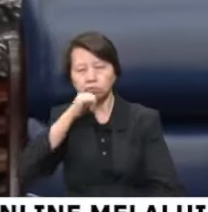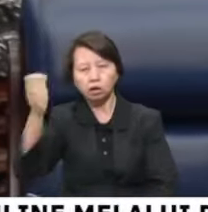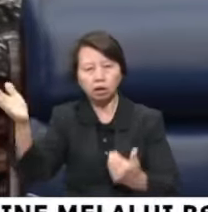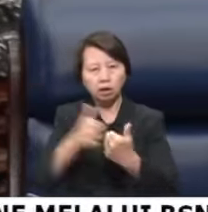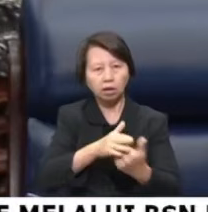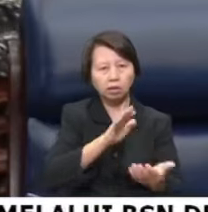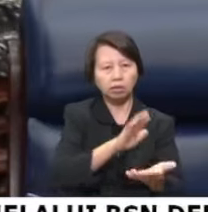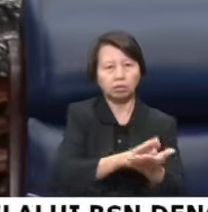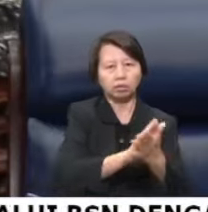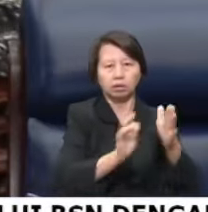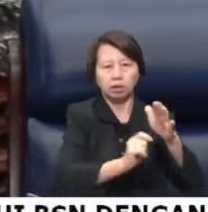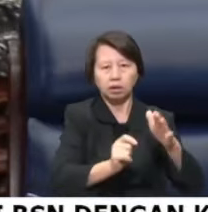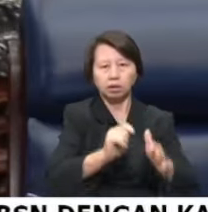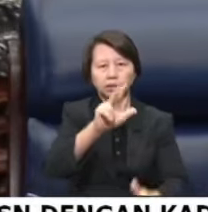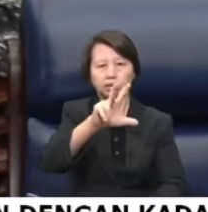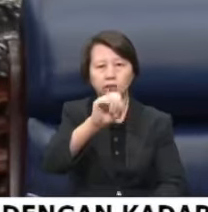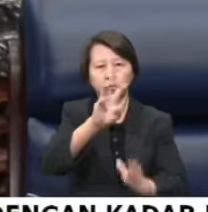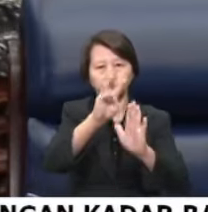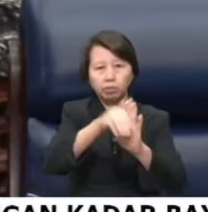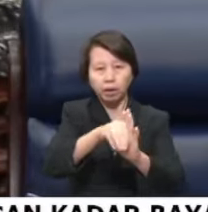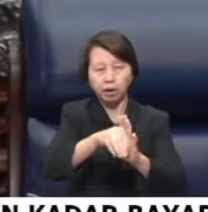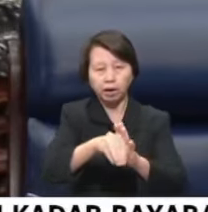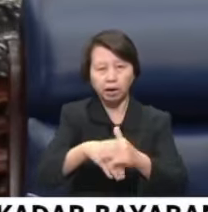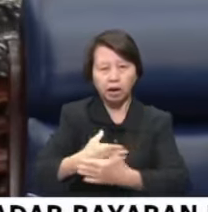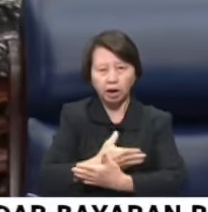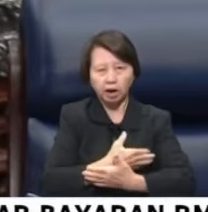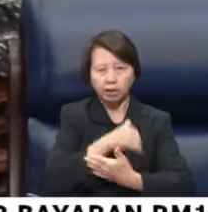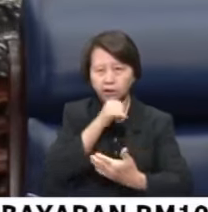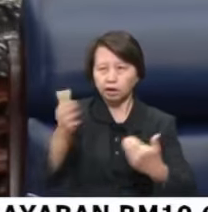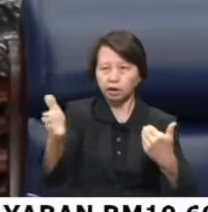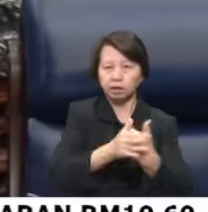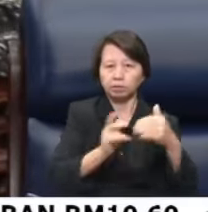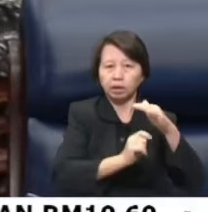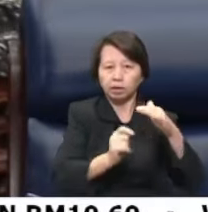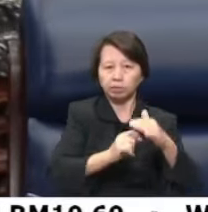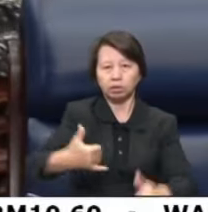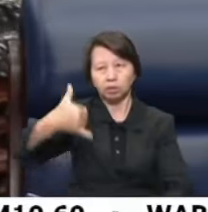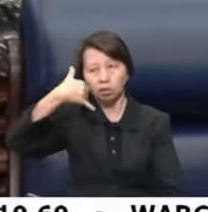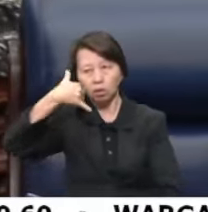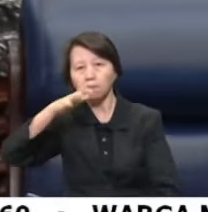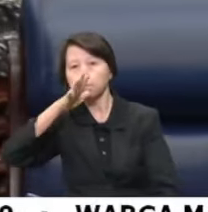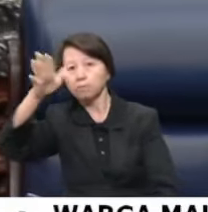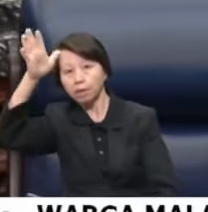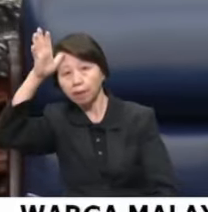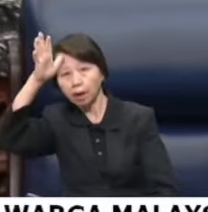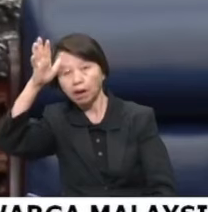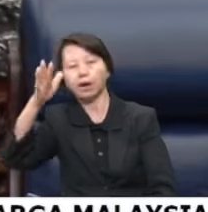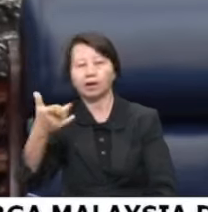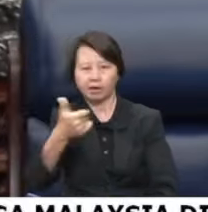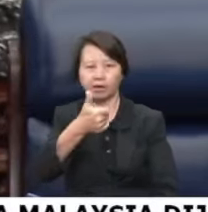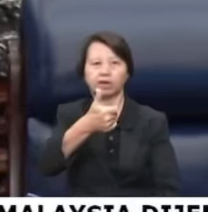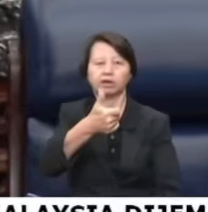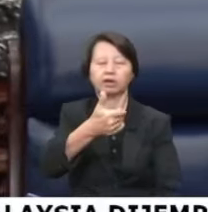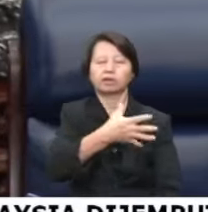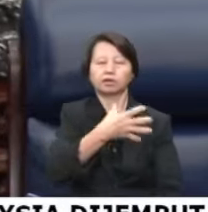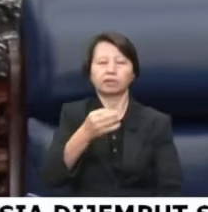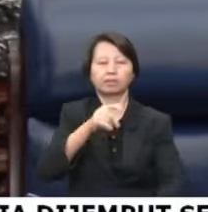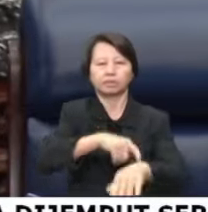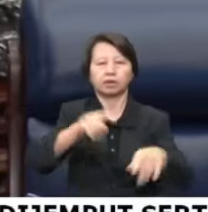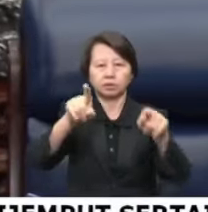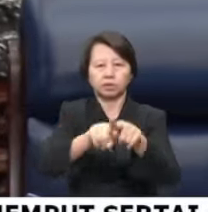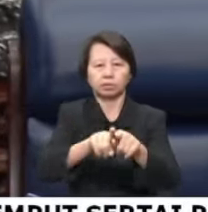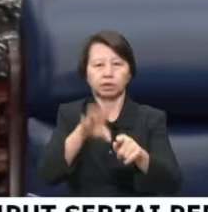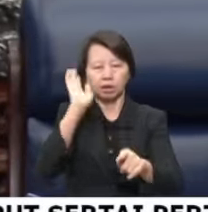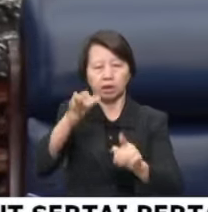menjadi SOP. 30 minit dia tak sampai, itu SOP kita. Dan pada masa yang juga, sama juga, kita